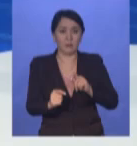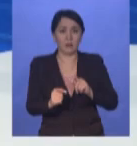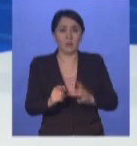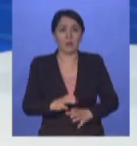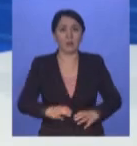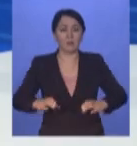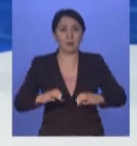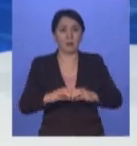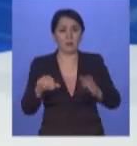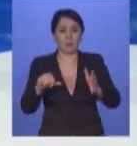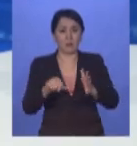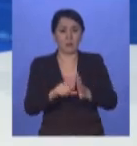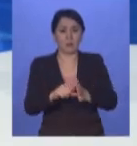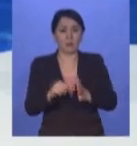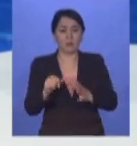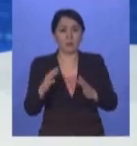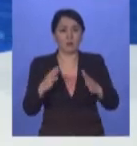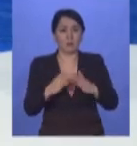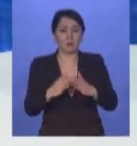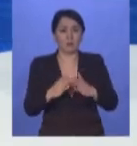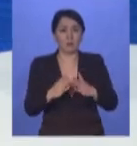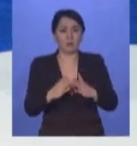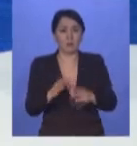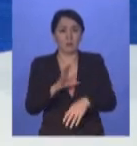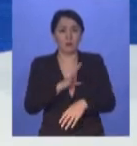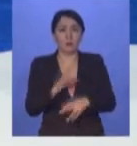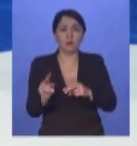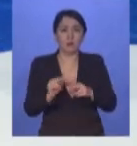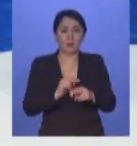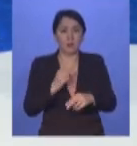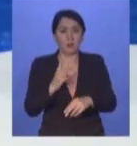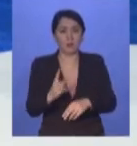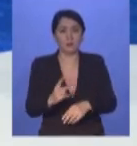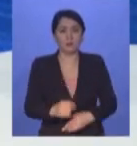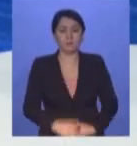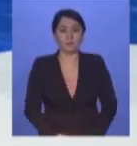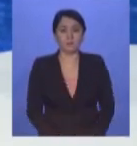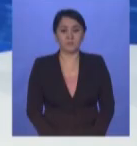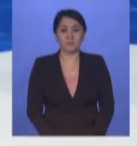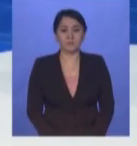және механикаландырылған бригадалардың қатысуымен жөнделген үйлер қаралды.